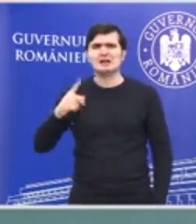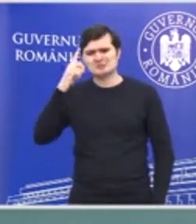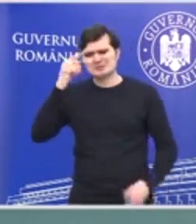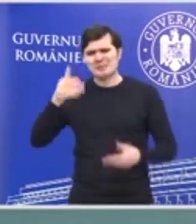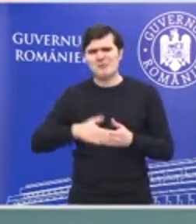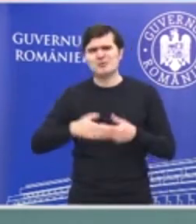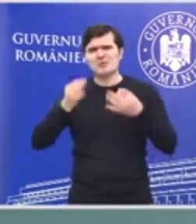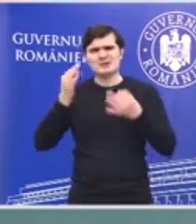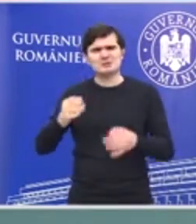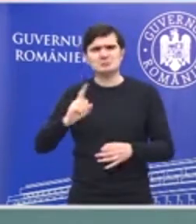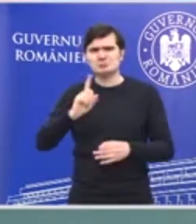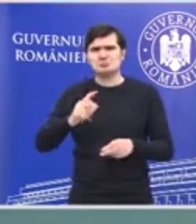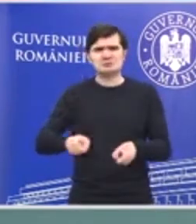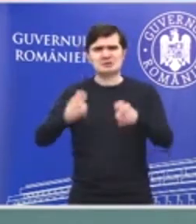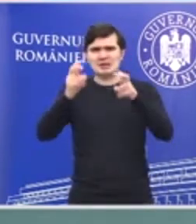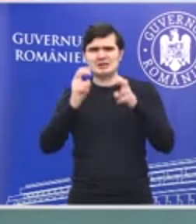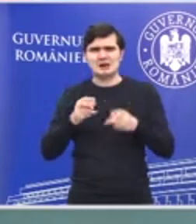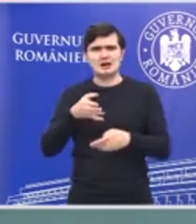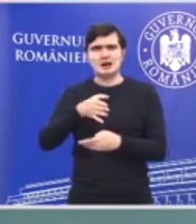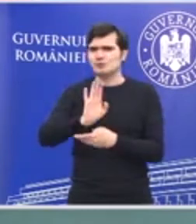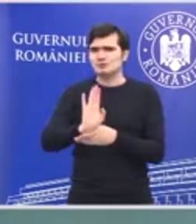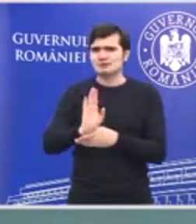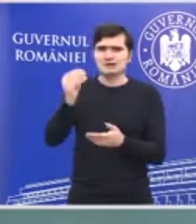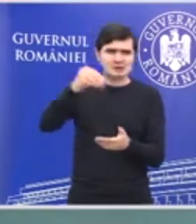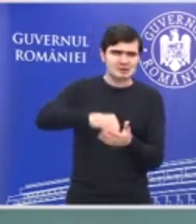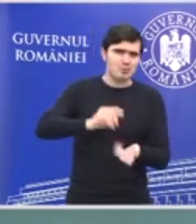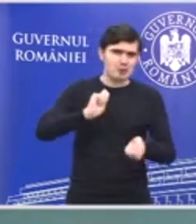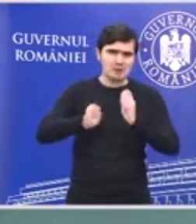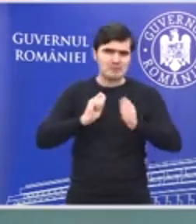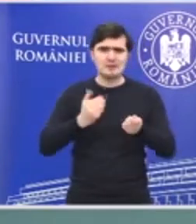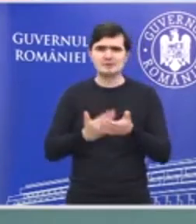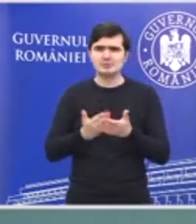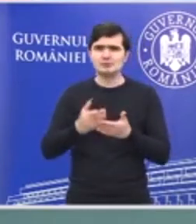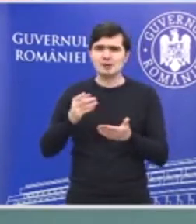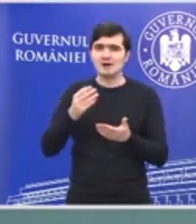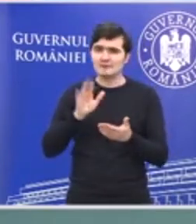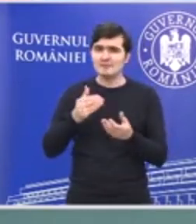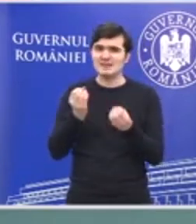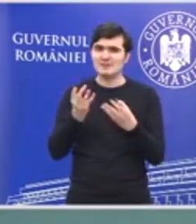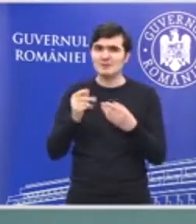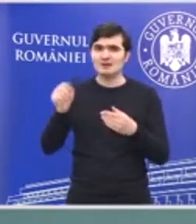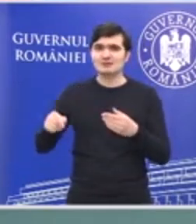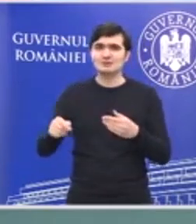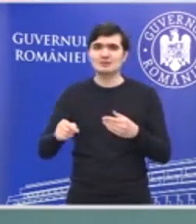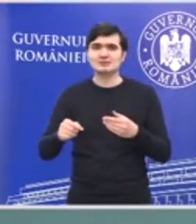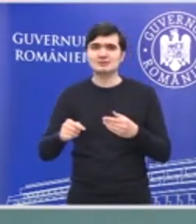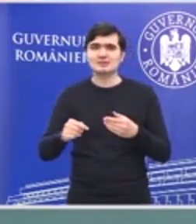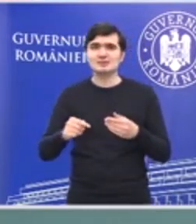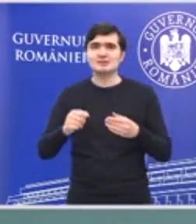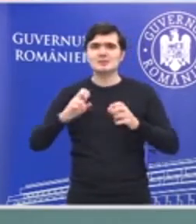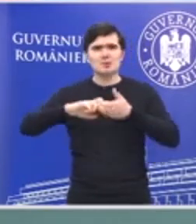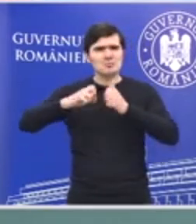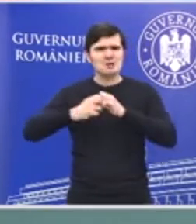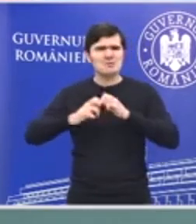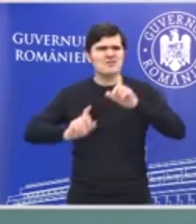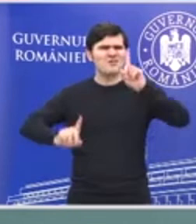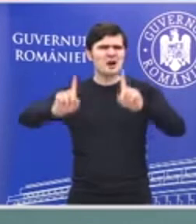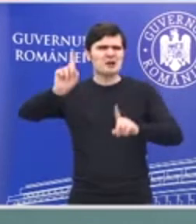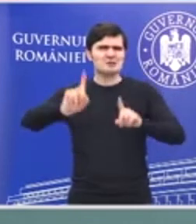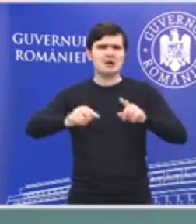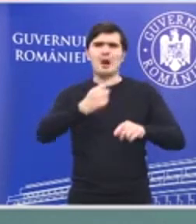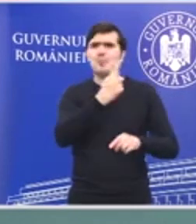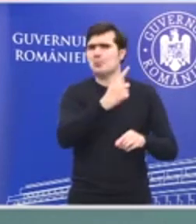de punere pe piață, pentru că avem date care arată că această frecvență este foarte rară, repet, până la 1 la 1 milion.